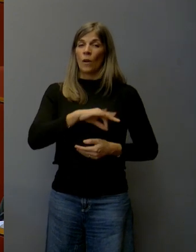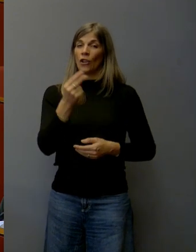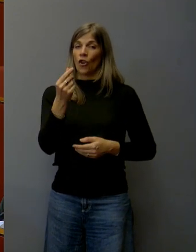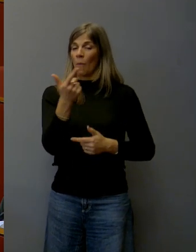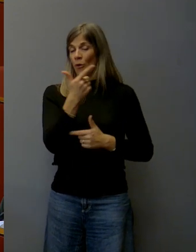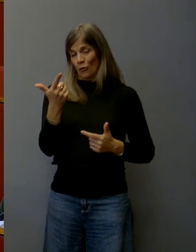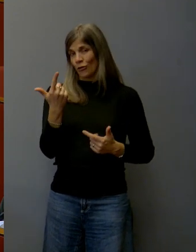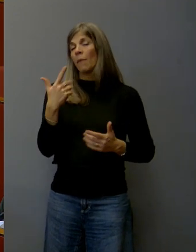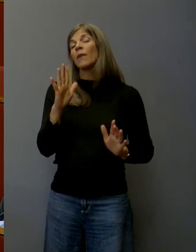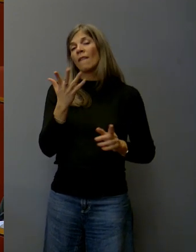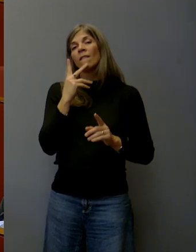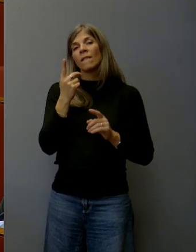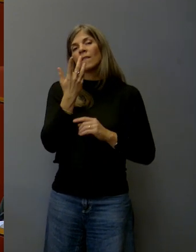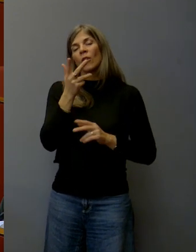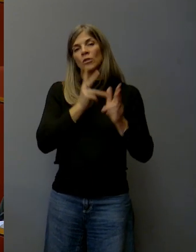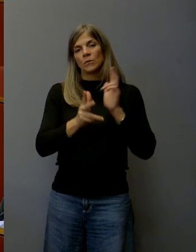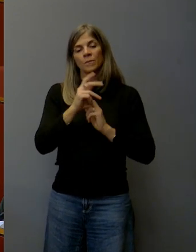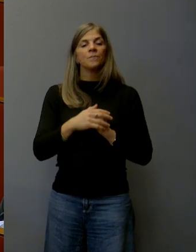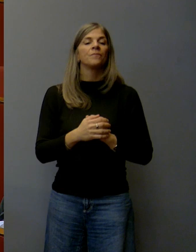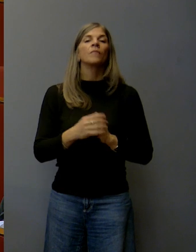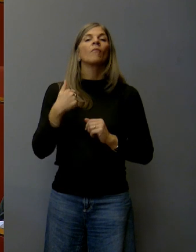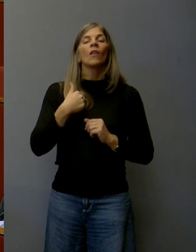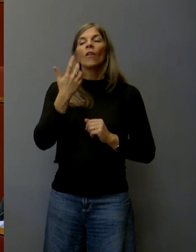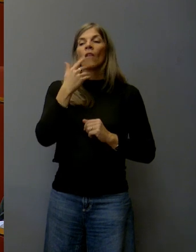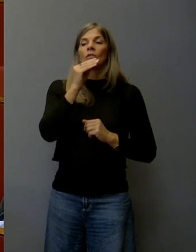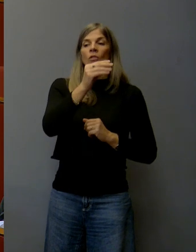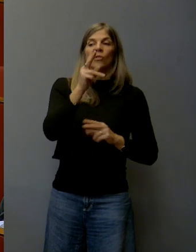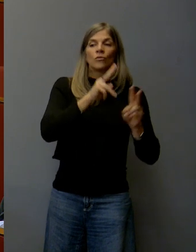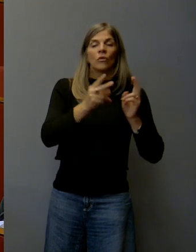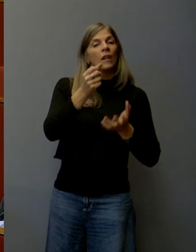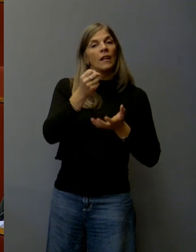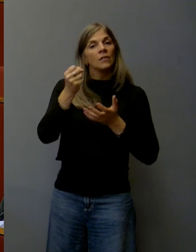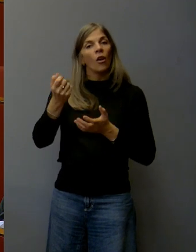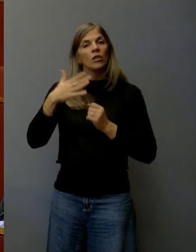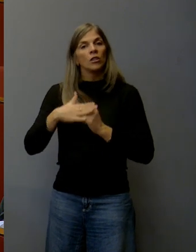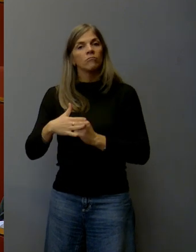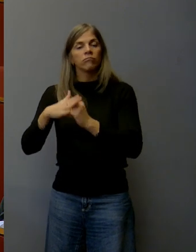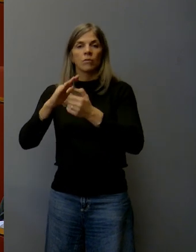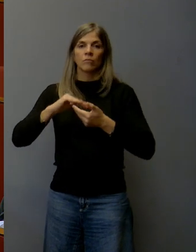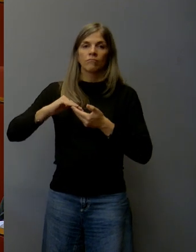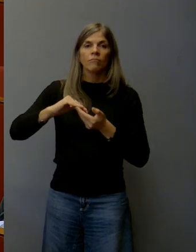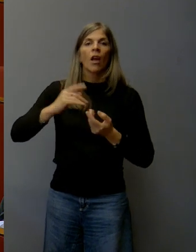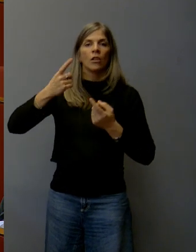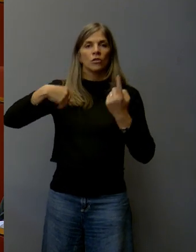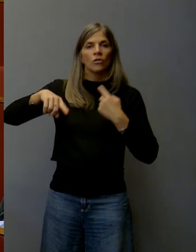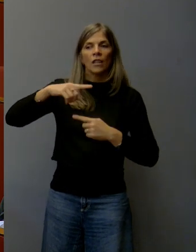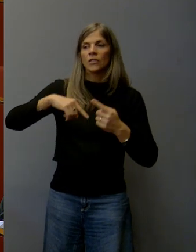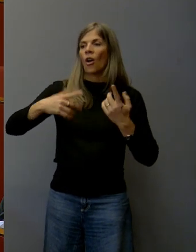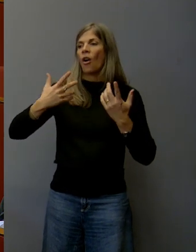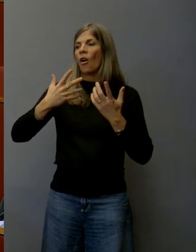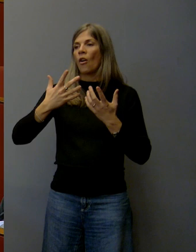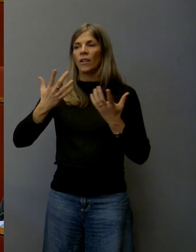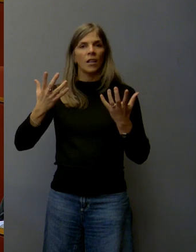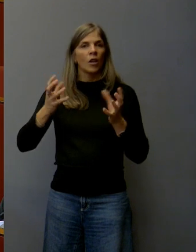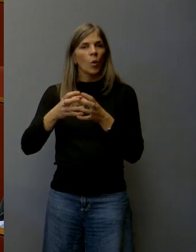sostenere Le realtà associative e culturali ricreative i circoli quelli che fanno buona attività che tengono aperti